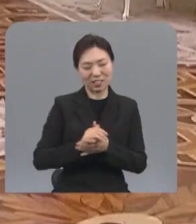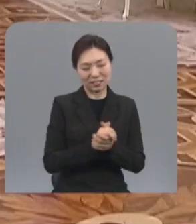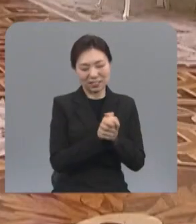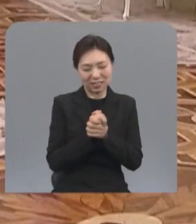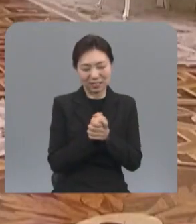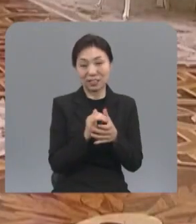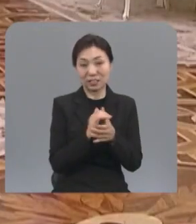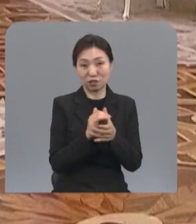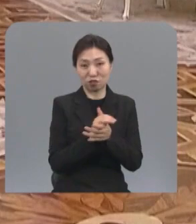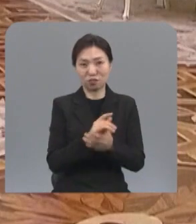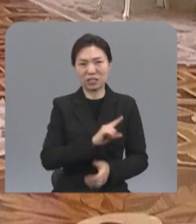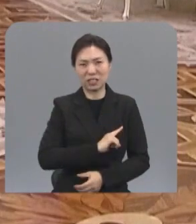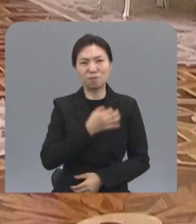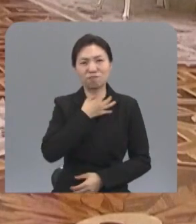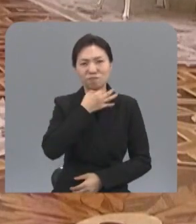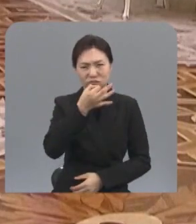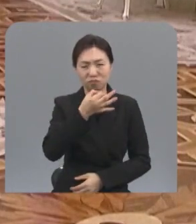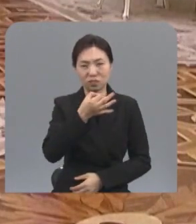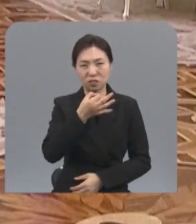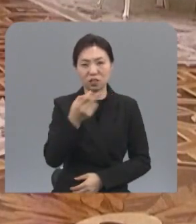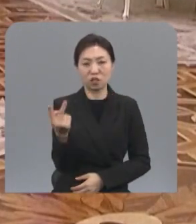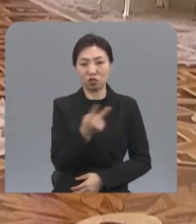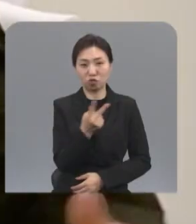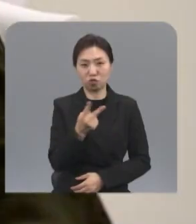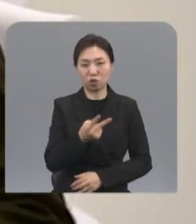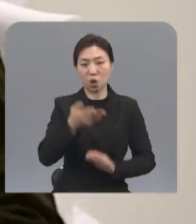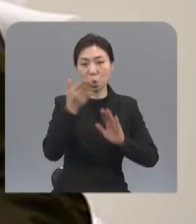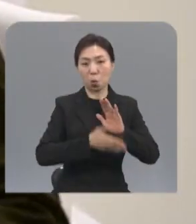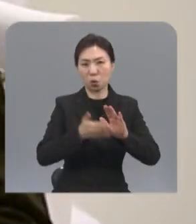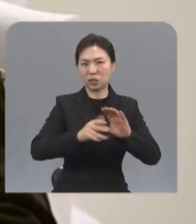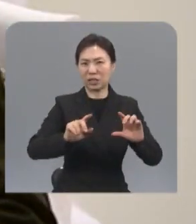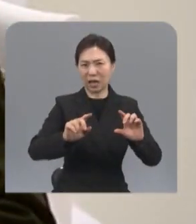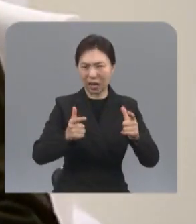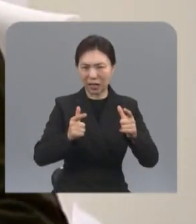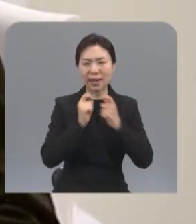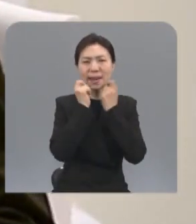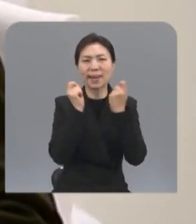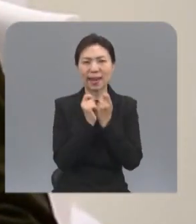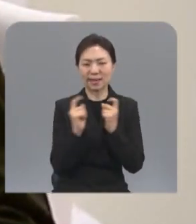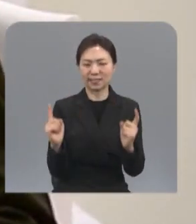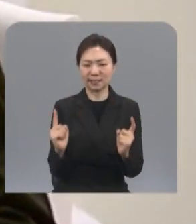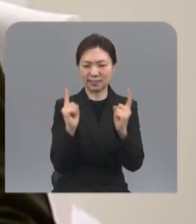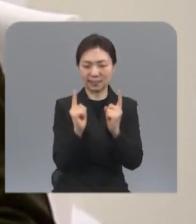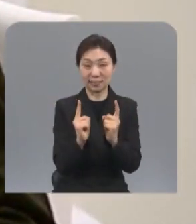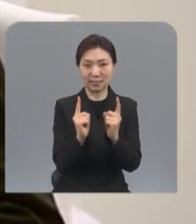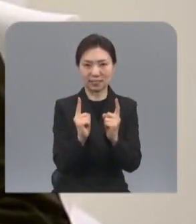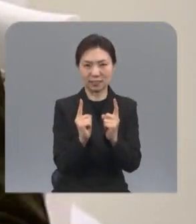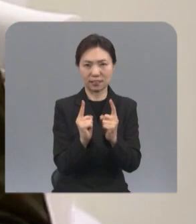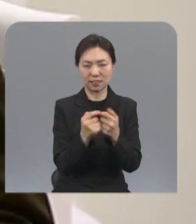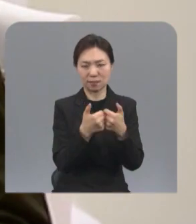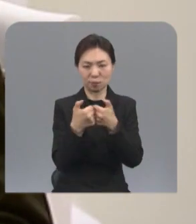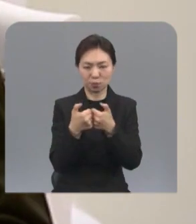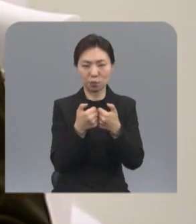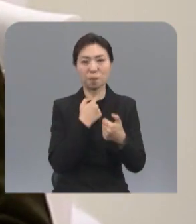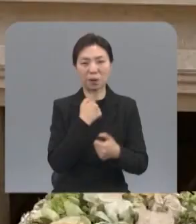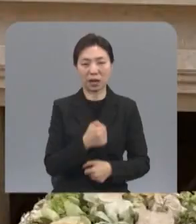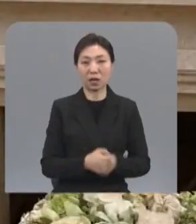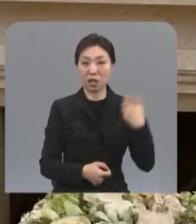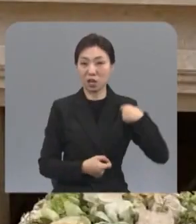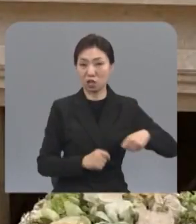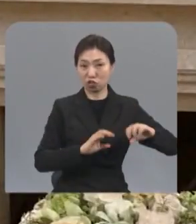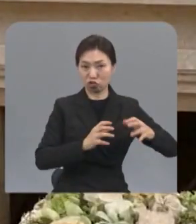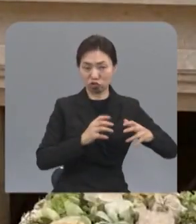정상은 비공식 1대1 회담을 시작했습니다. 회담에 앞서 푸틴 대통령은 중국이 지난달 제안한 평화협상 개시